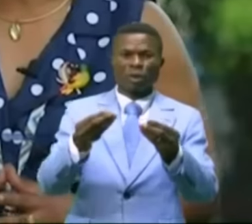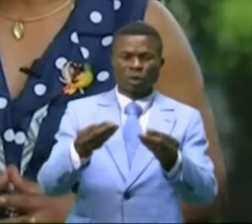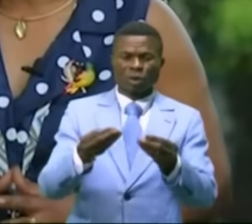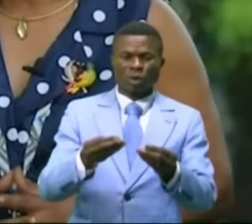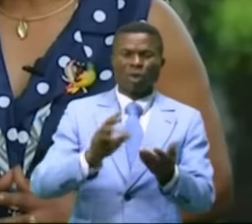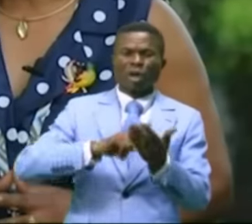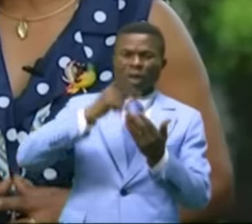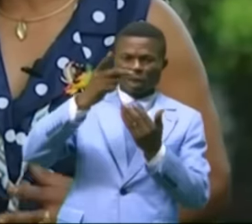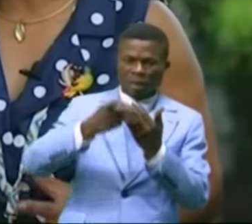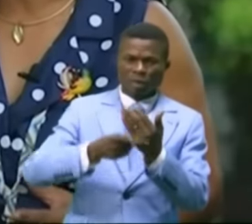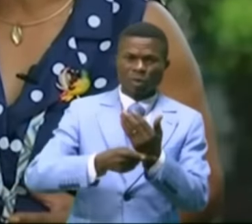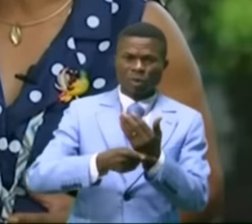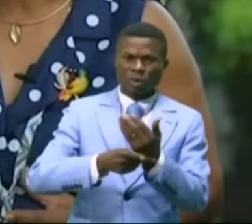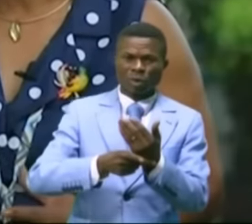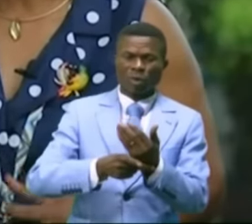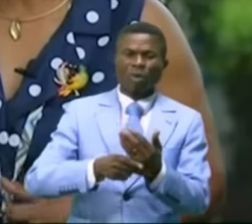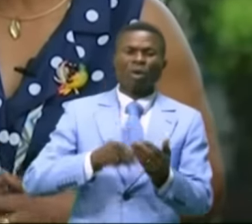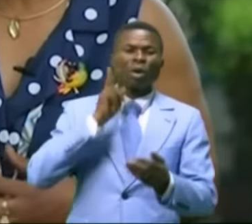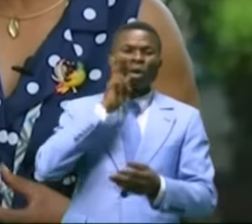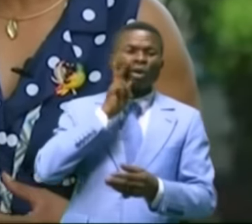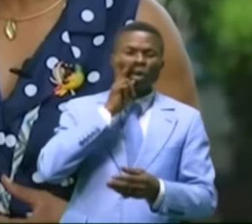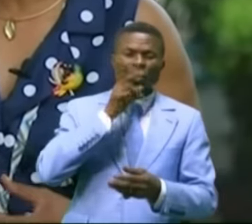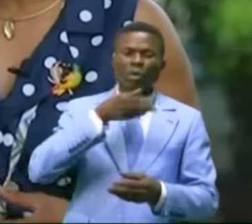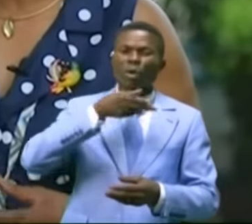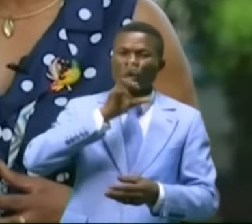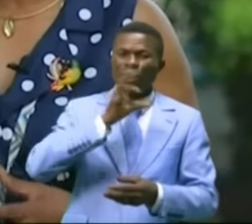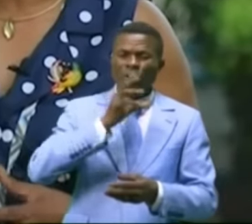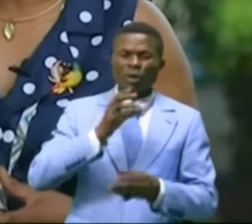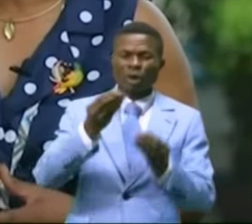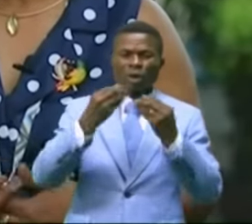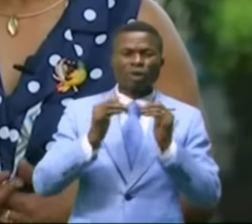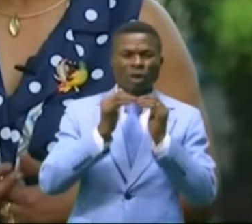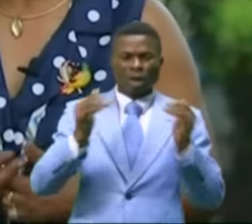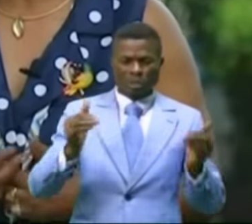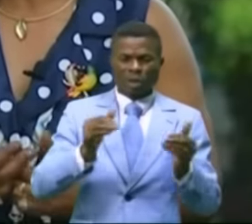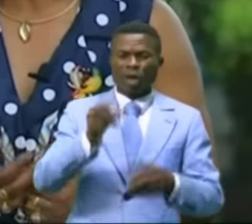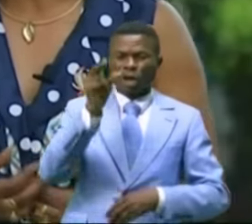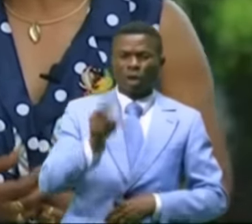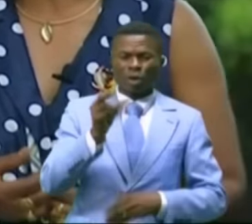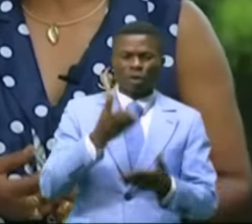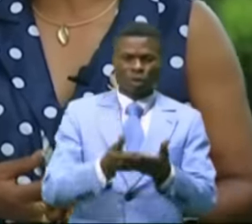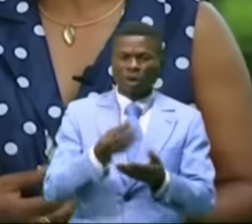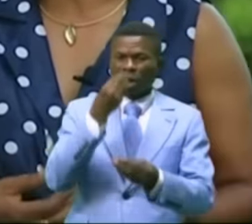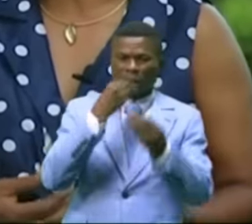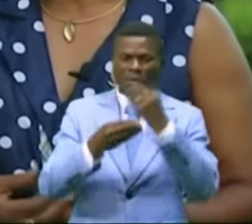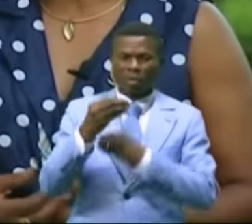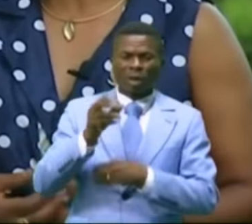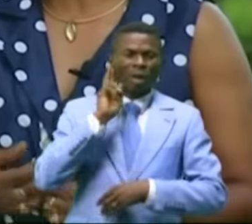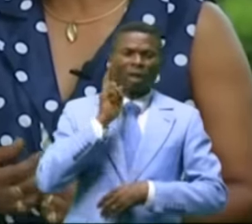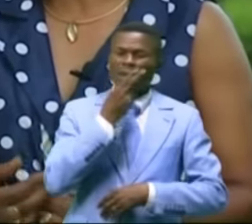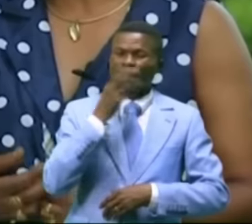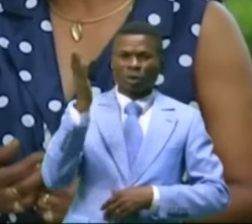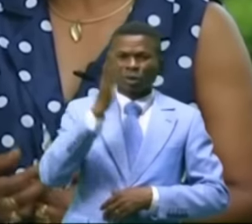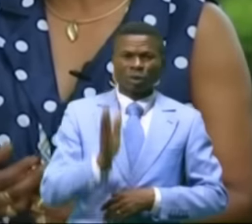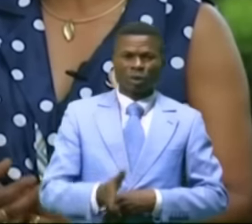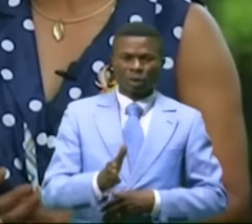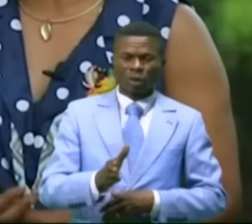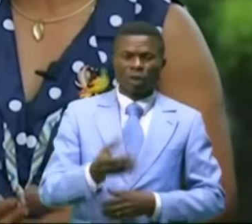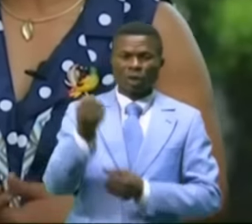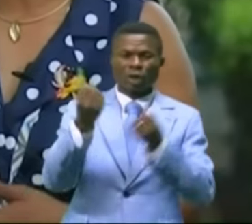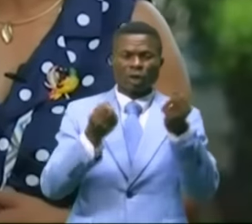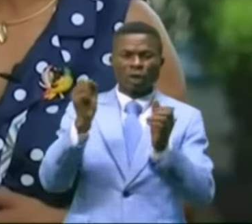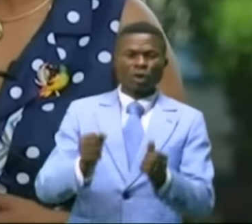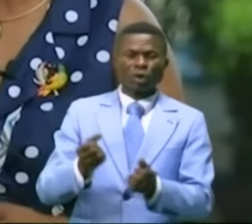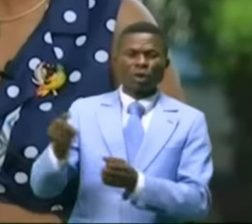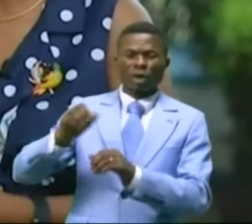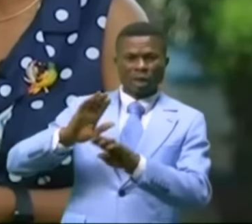canettes de boissons sucrées pour nous mettre à l'aise avant la réunion. Elle ne peut pas manger dans un restaurant et laisser le chauffeur qui le conduit